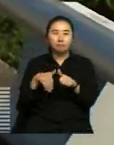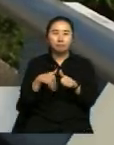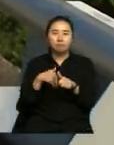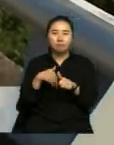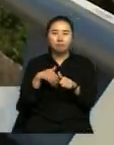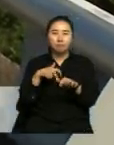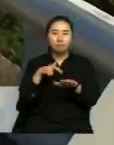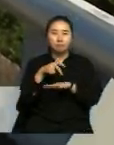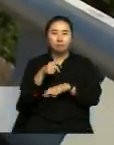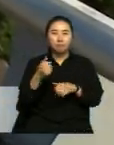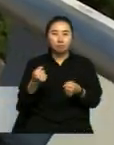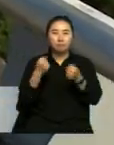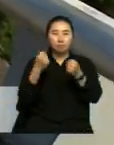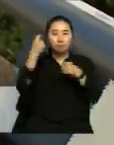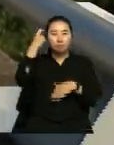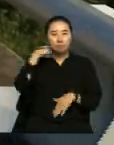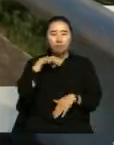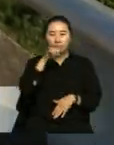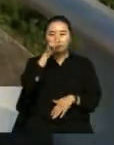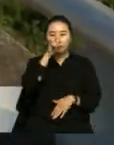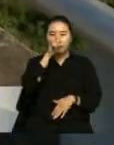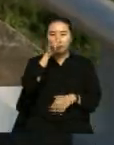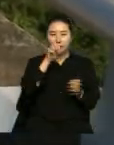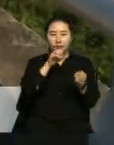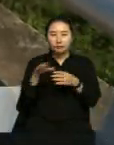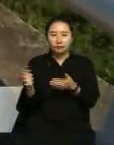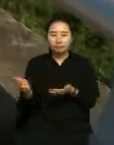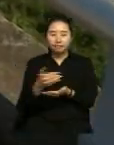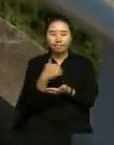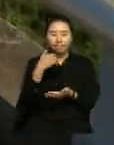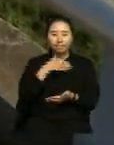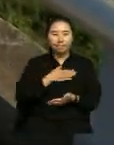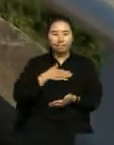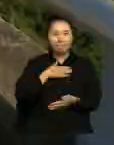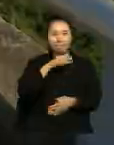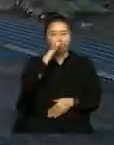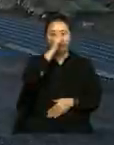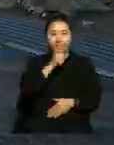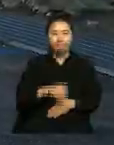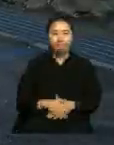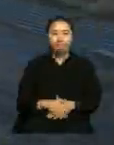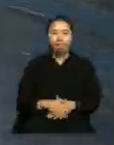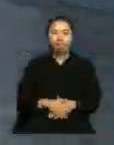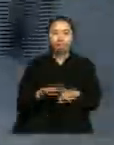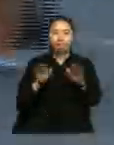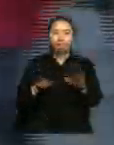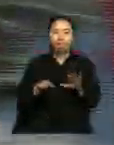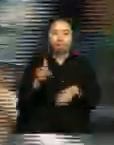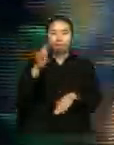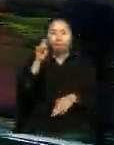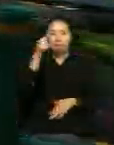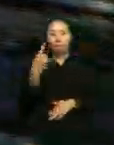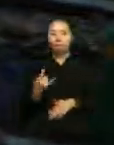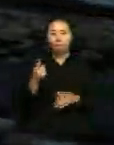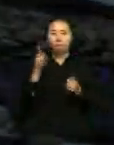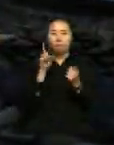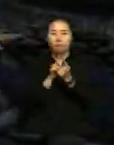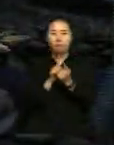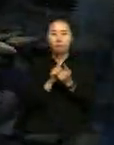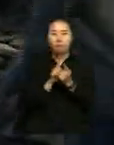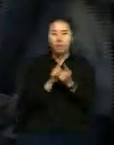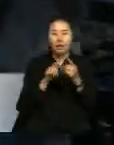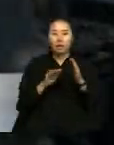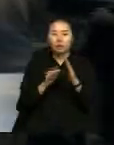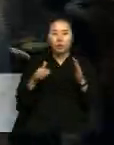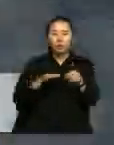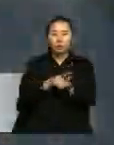하면서 뭔가 건강해지는 느낌이 들고 쓰레기도 줍으면서 되게 뿌듯하고 그래서 좋아요. 올해로 11회째를 맞은 평내동